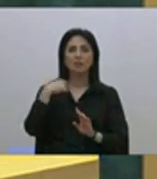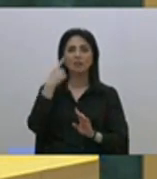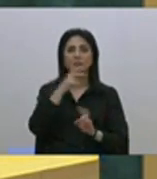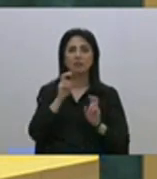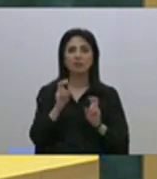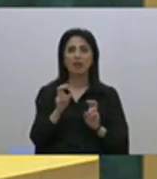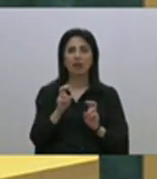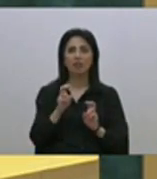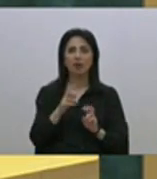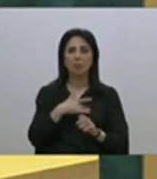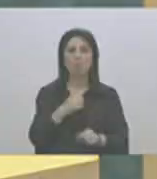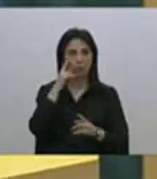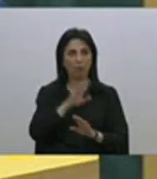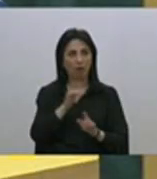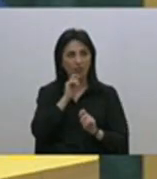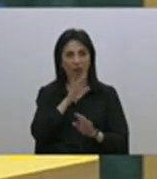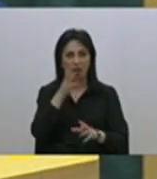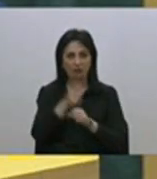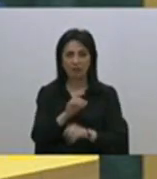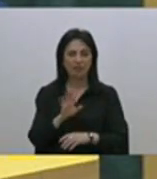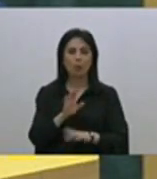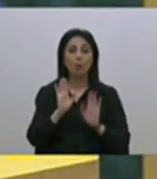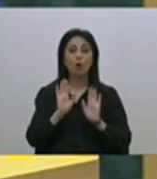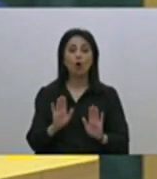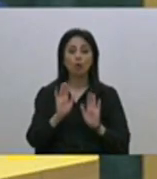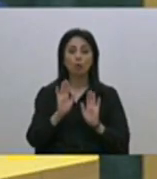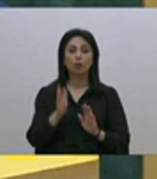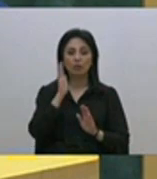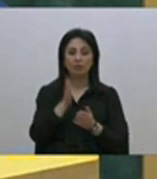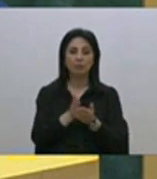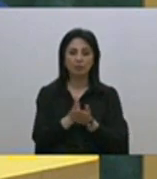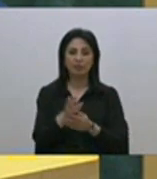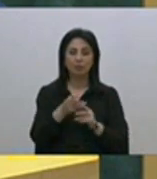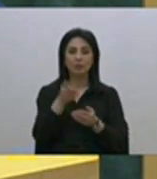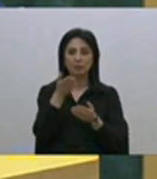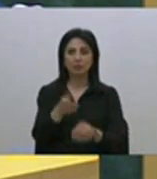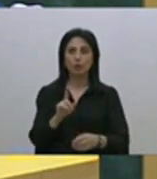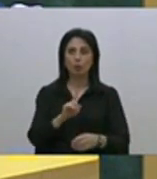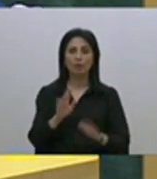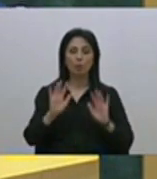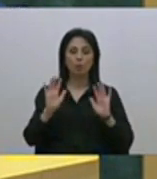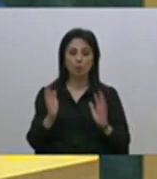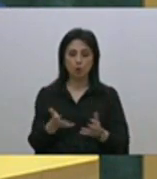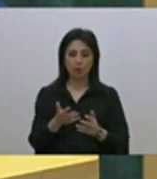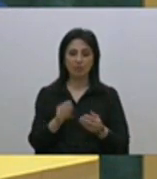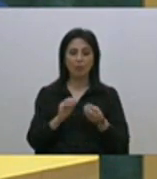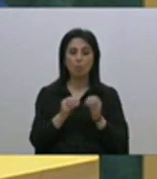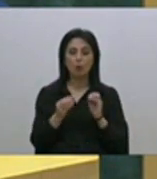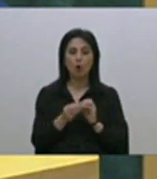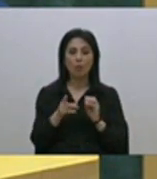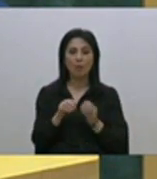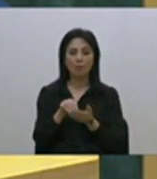სახის მკაცრ ღონისძიებას. მხოლოდ და მხოლოდ იქნება მიმართული იმისკენ, რომ მოხდეს